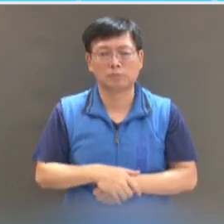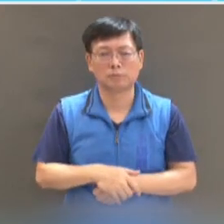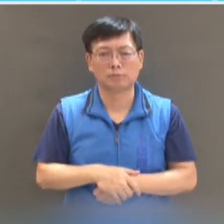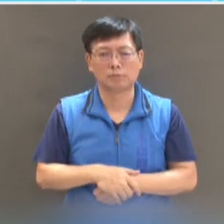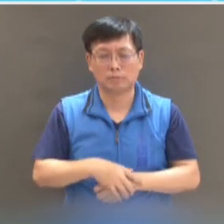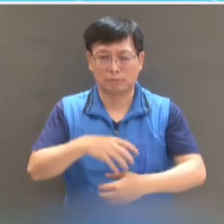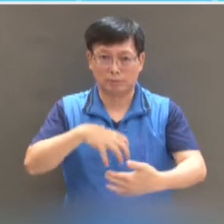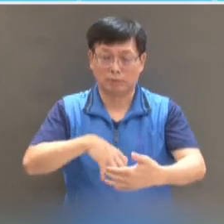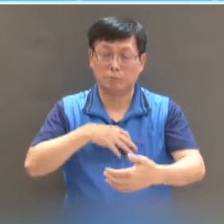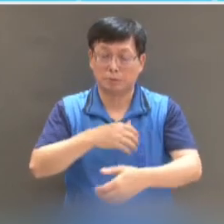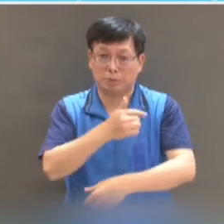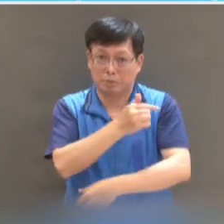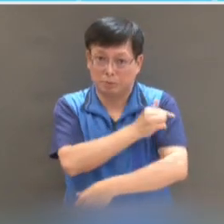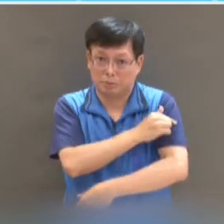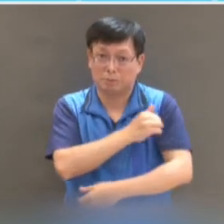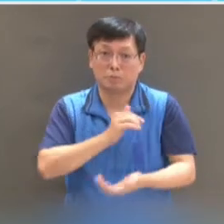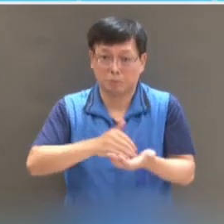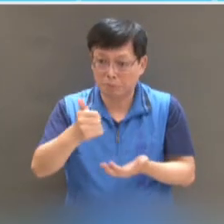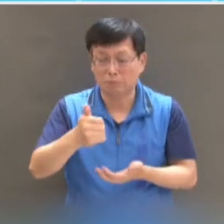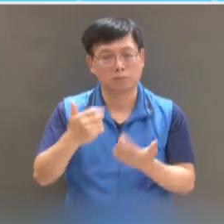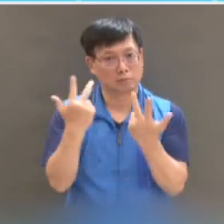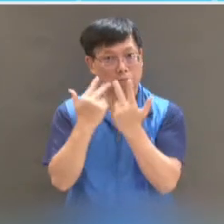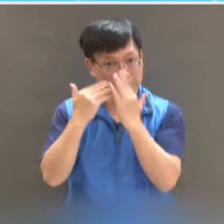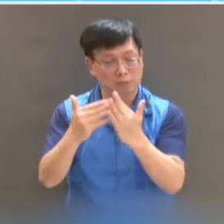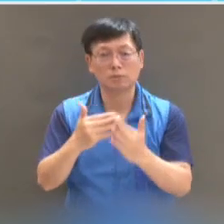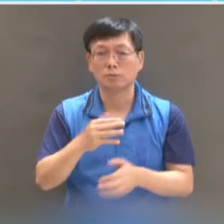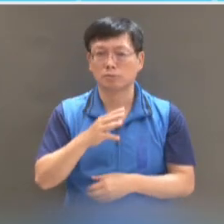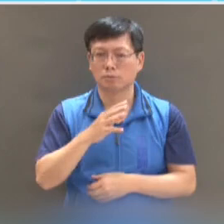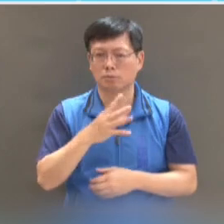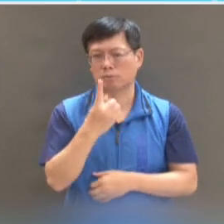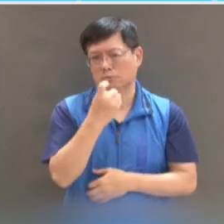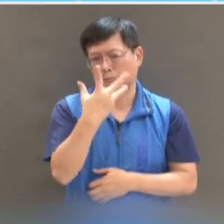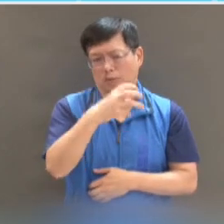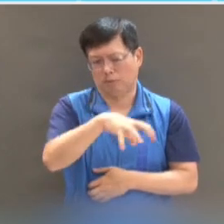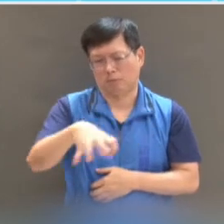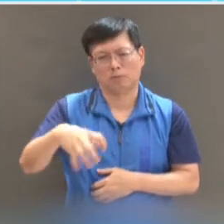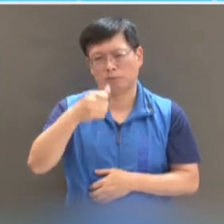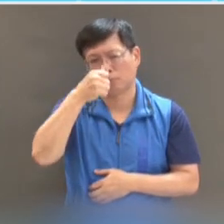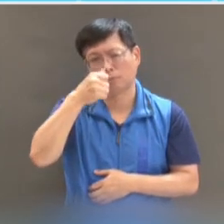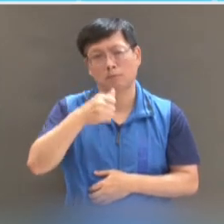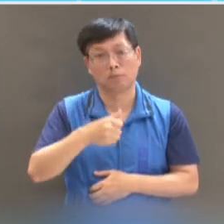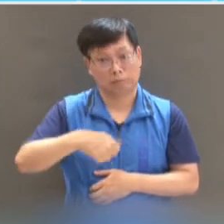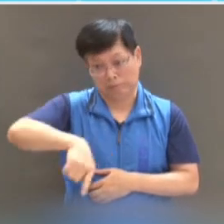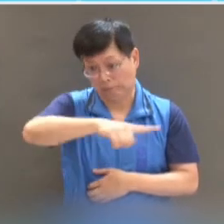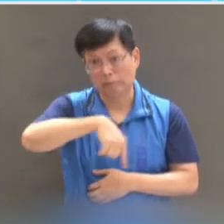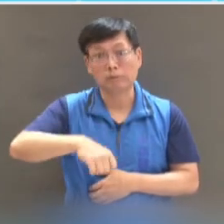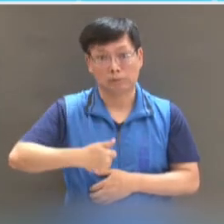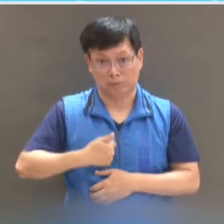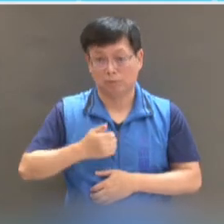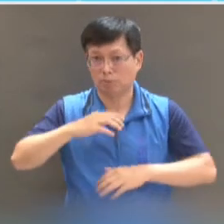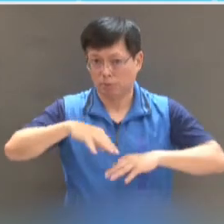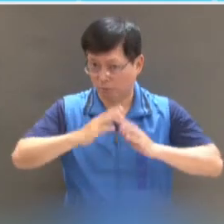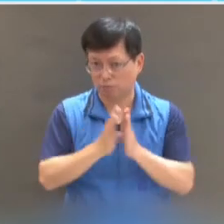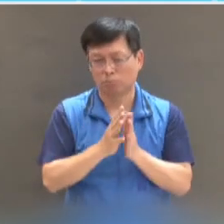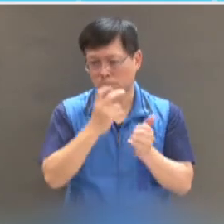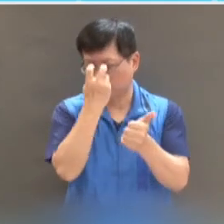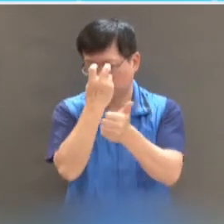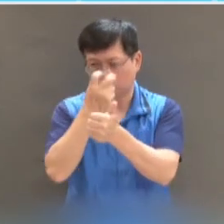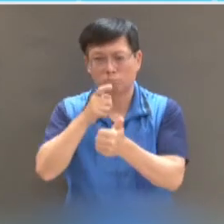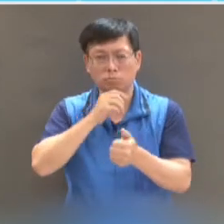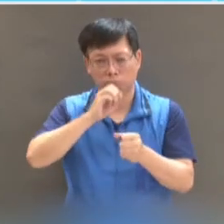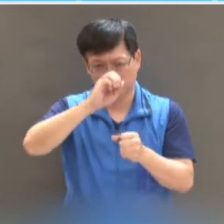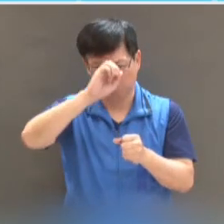的医务人员，新北市只有18家，这些人是直接就是照顾